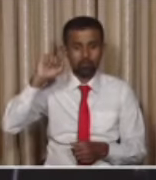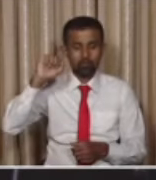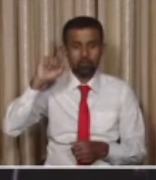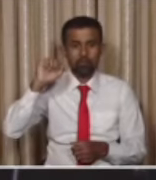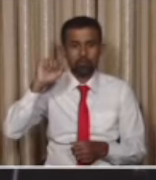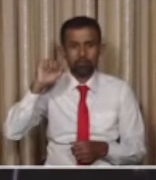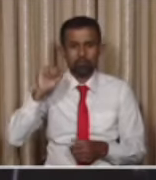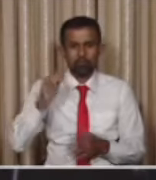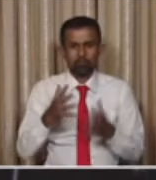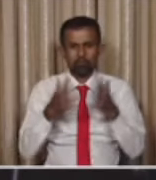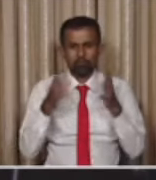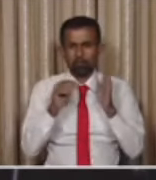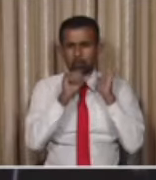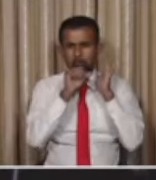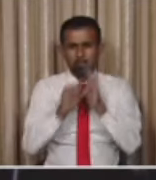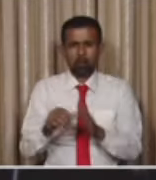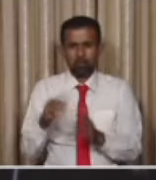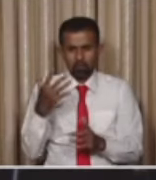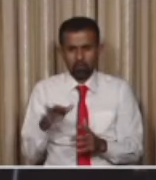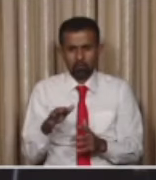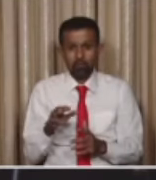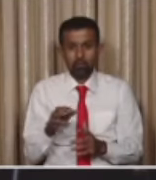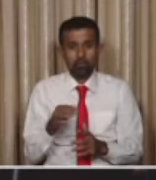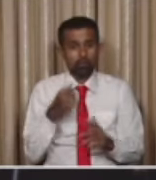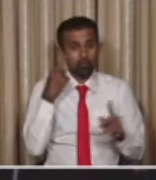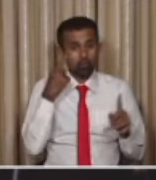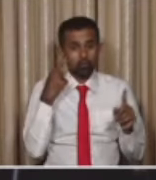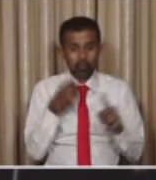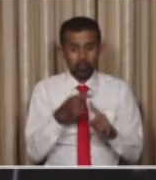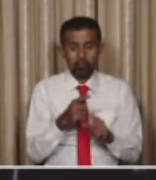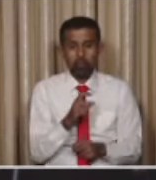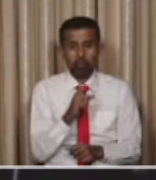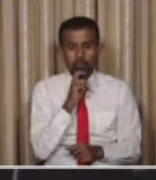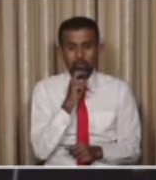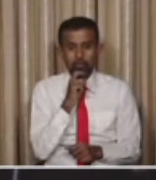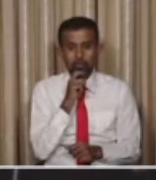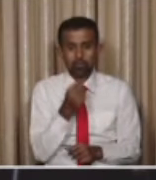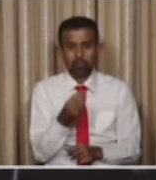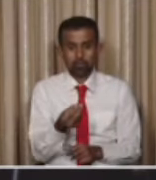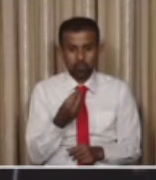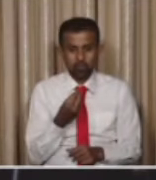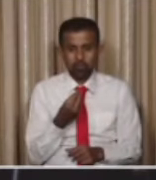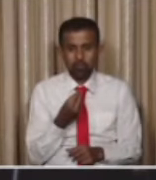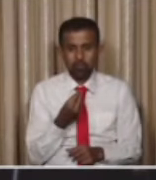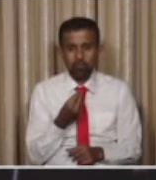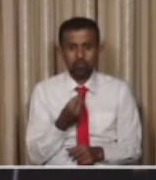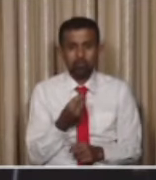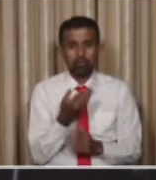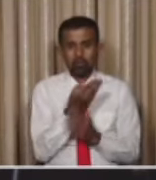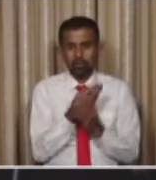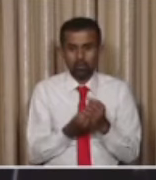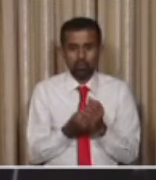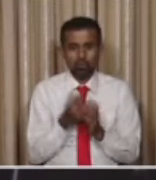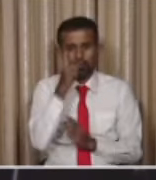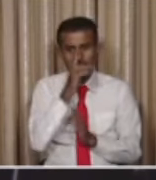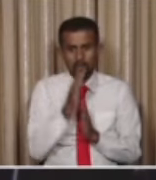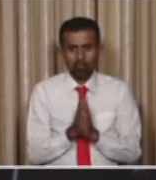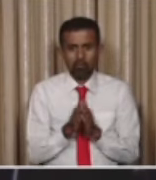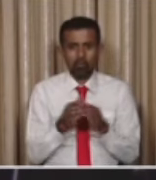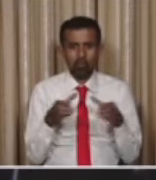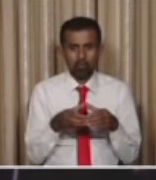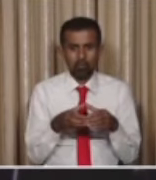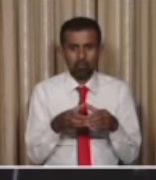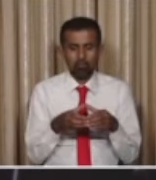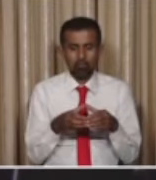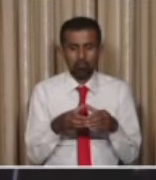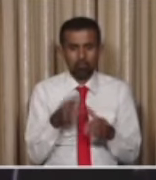ඉතාම විශාල ලෙස අපහාස කළා. නමුත් ඒ සම්බන්ධයෙන් අධිකරණය දීලා තියෙන්නේ හුදෙක් යම් ජාතියකට හෝ ආගමකට හෝ කණ්ඩායමකට